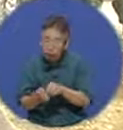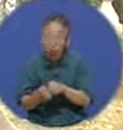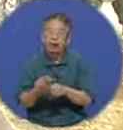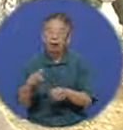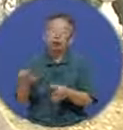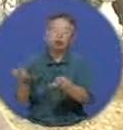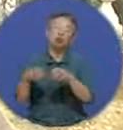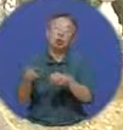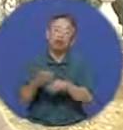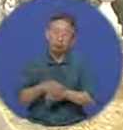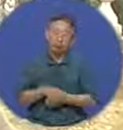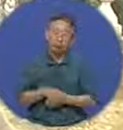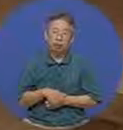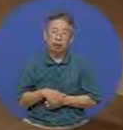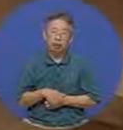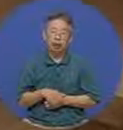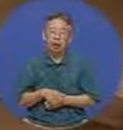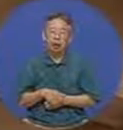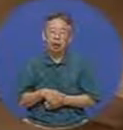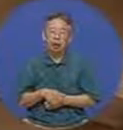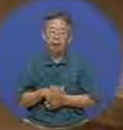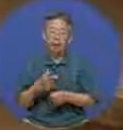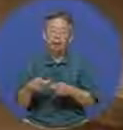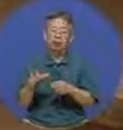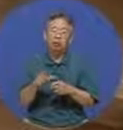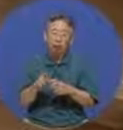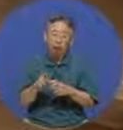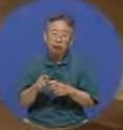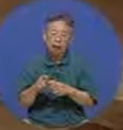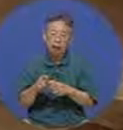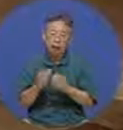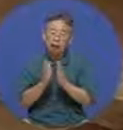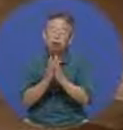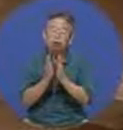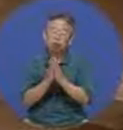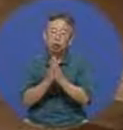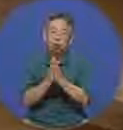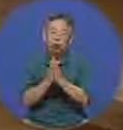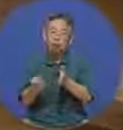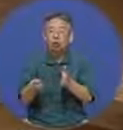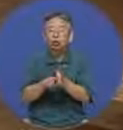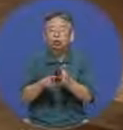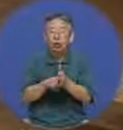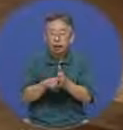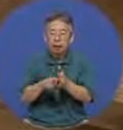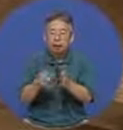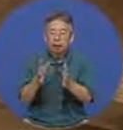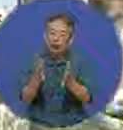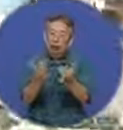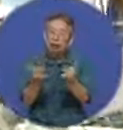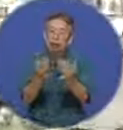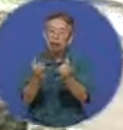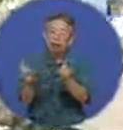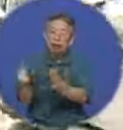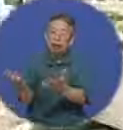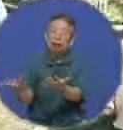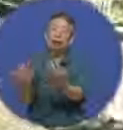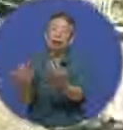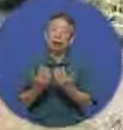ので、それにその宗教的なものも入っているということで、たくさんの方が見えてますね。